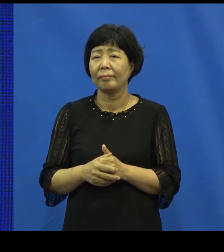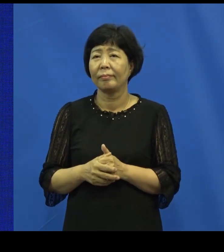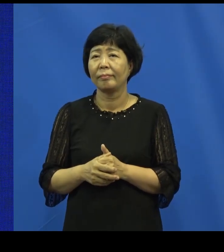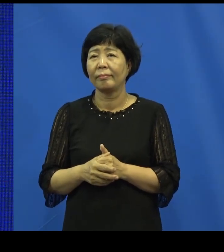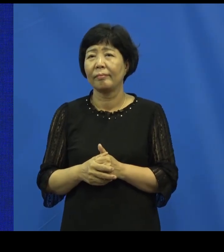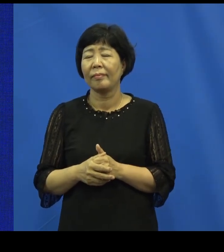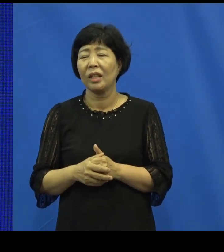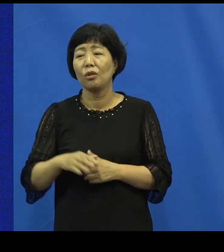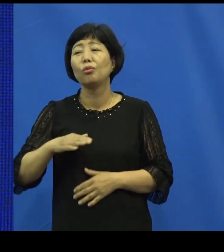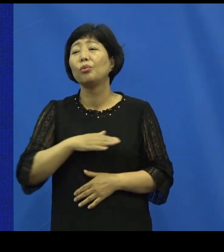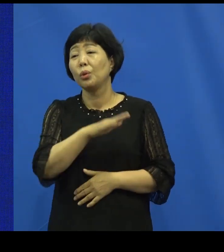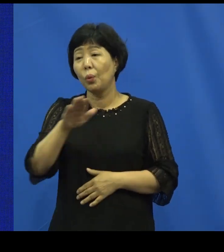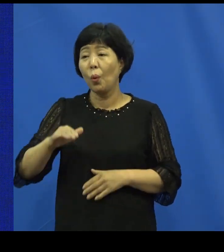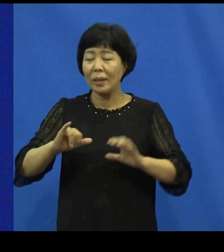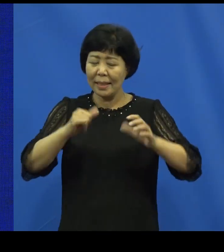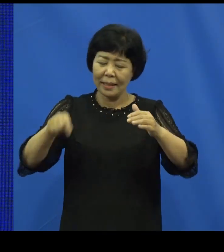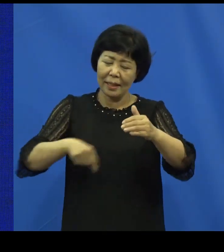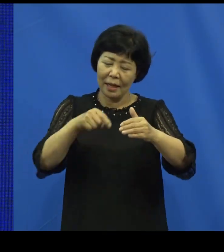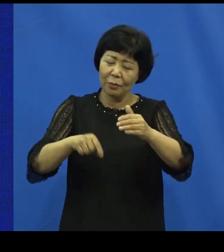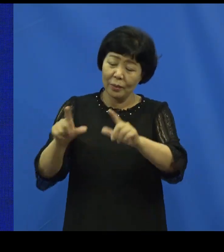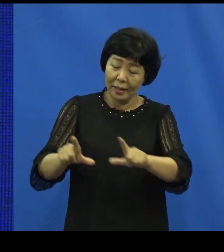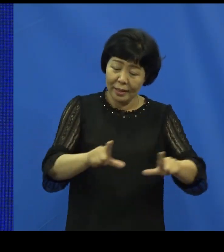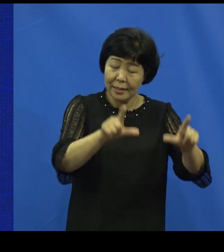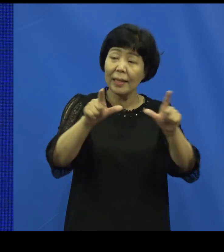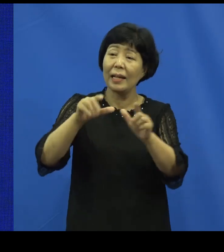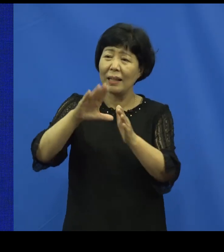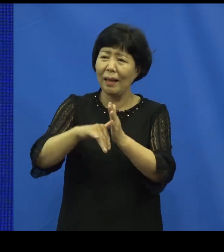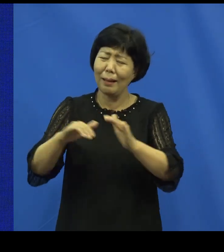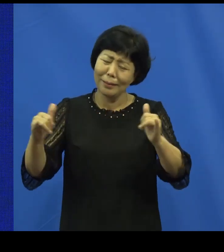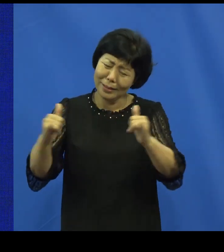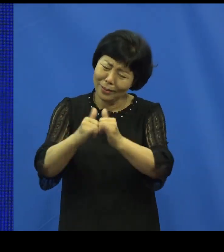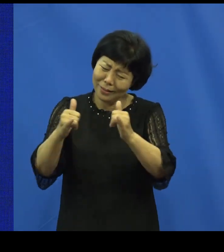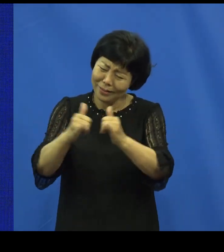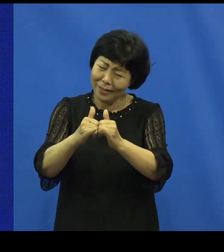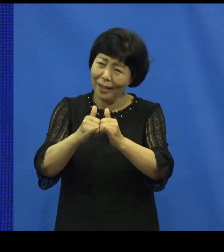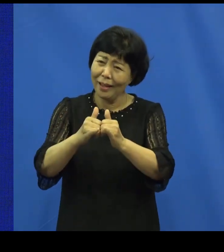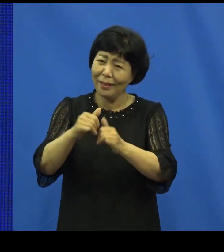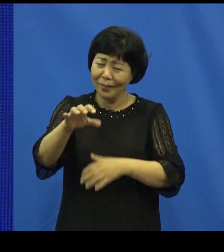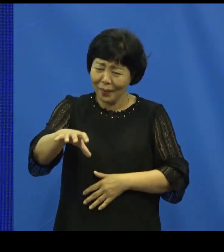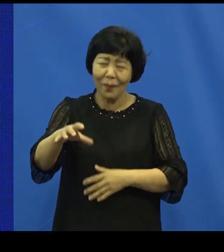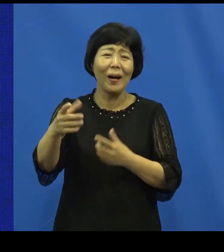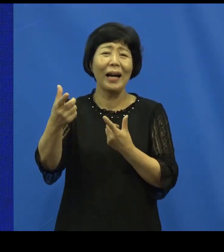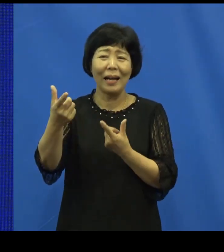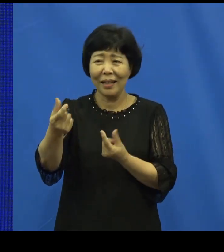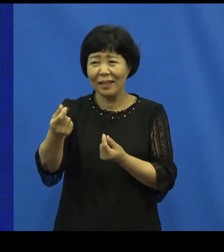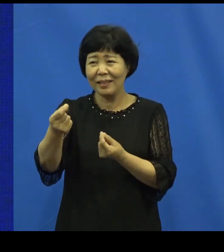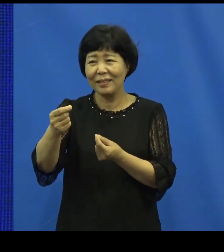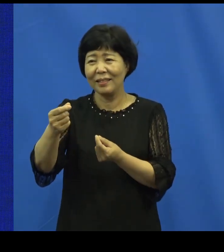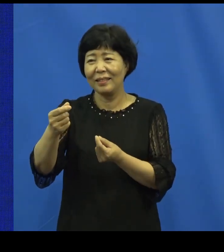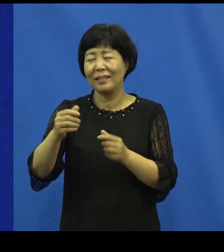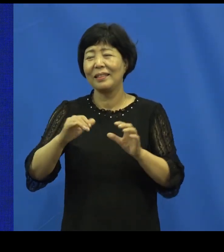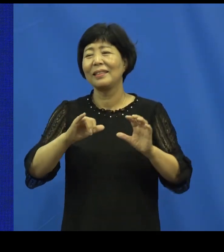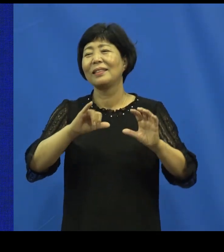오늘도 우리가 세상 속에 살아갈 때 이 질투와 시기로 가득한 이 전쟁터 같은 세상을 우리가 살아내야 합니다.